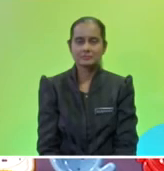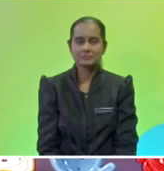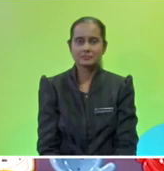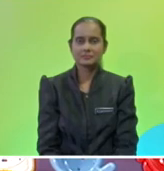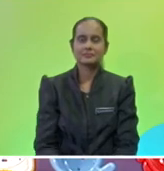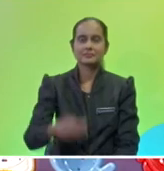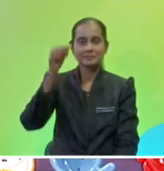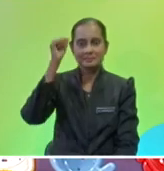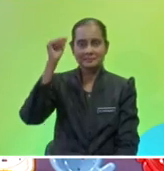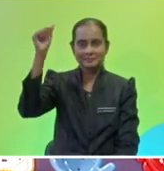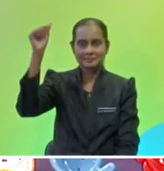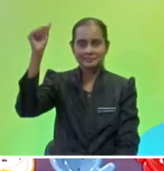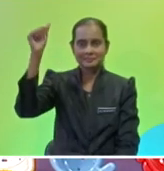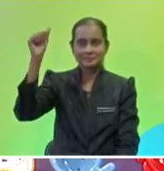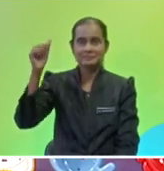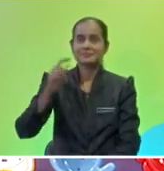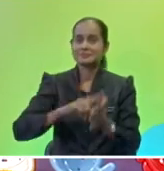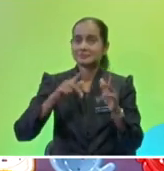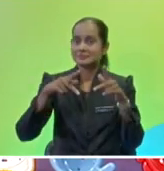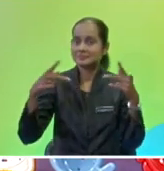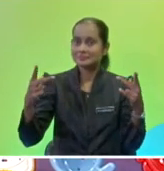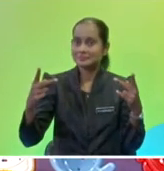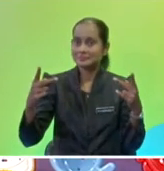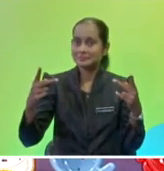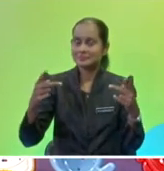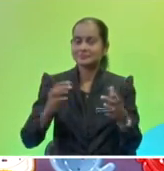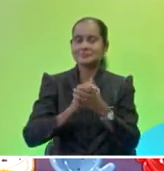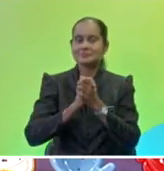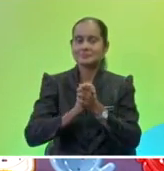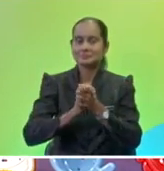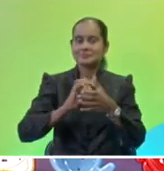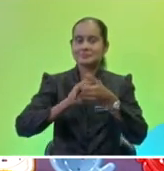Assalamualaikum apa kabar Salam sejahtera